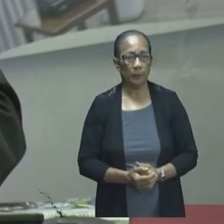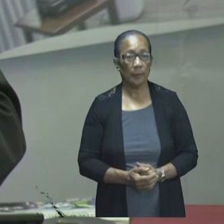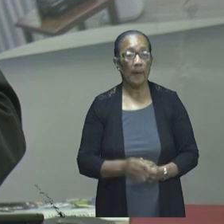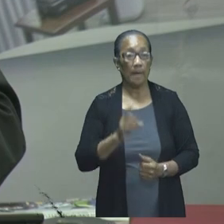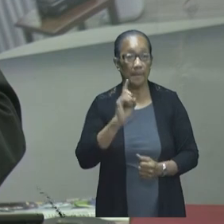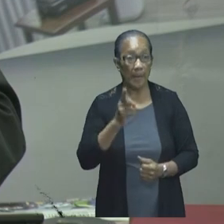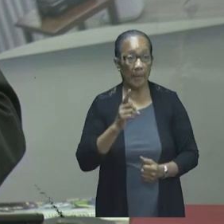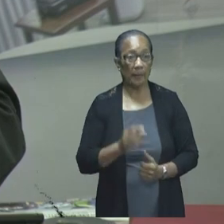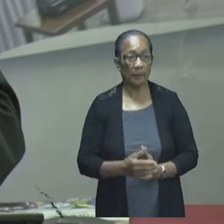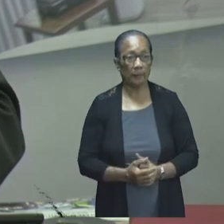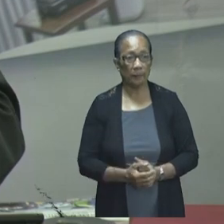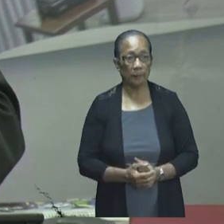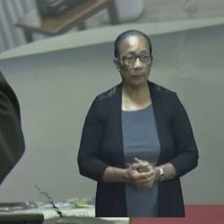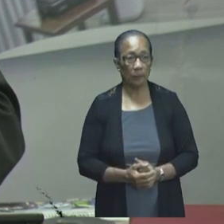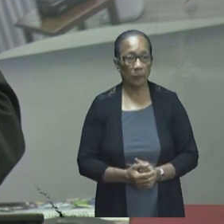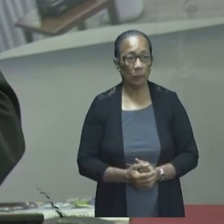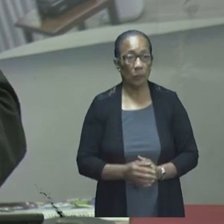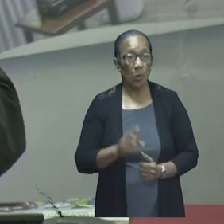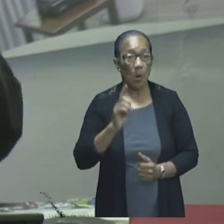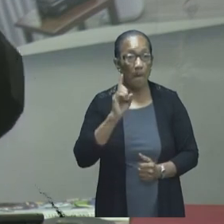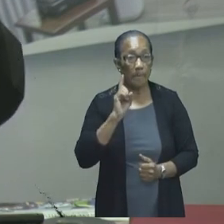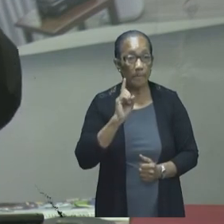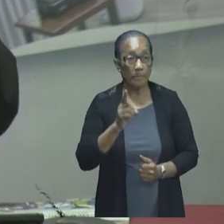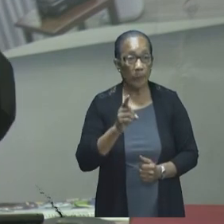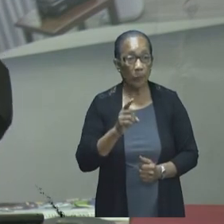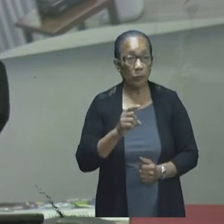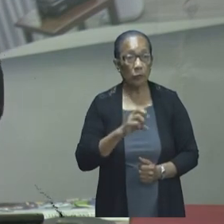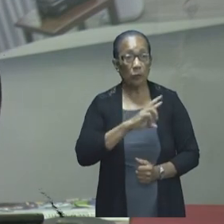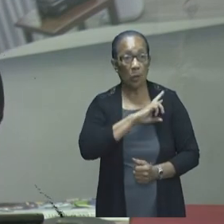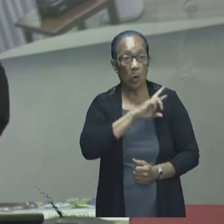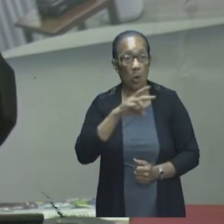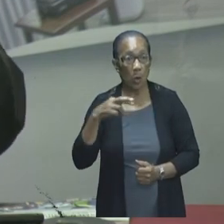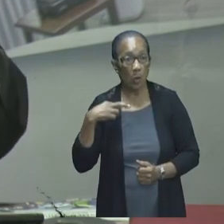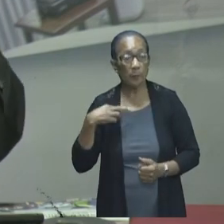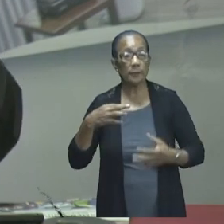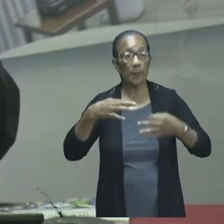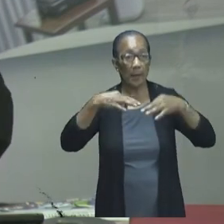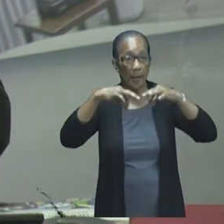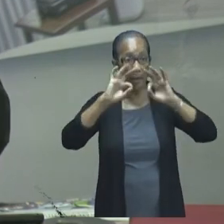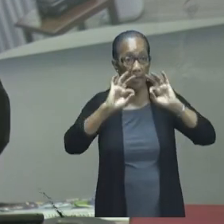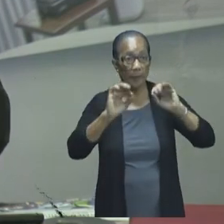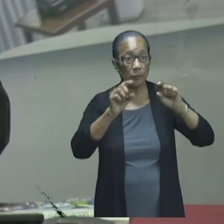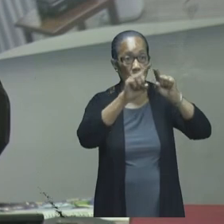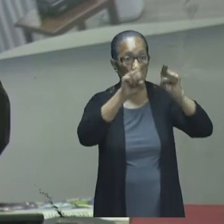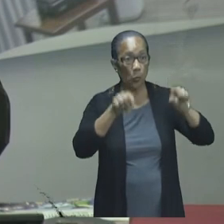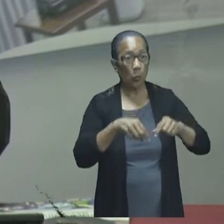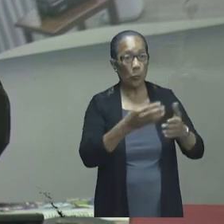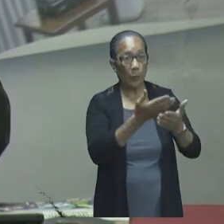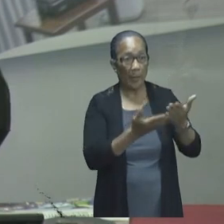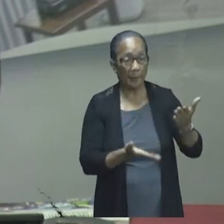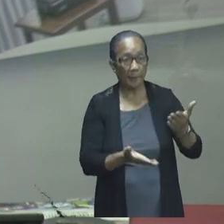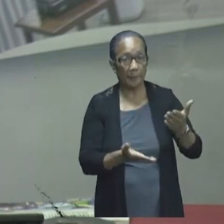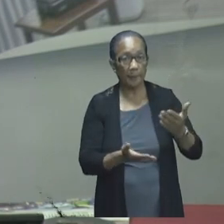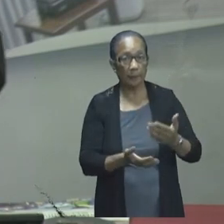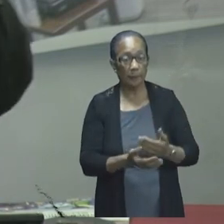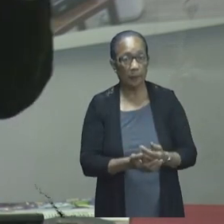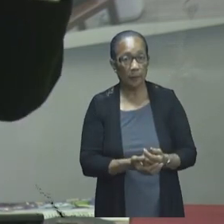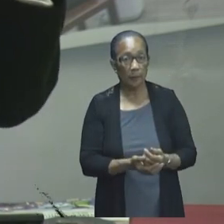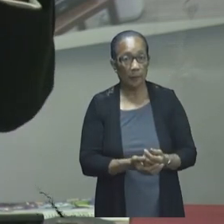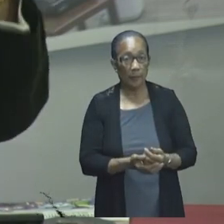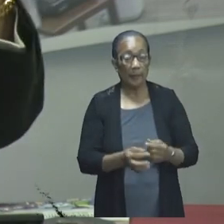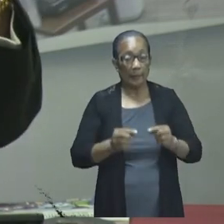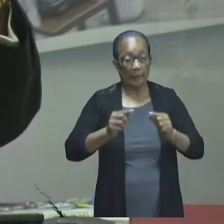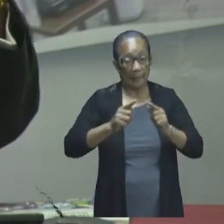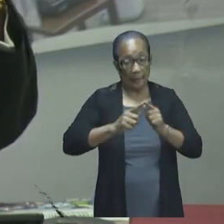maar je moet gewoon als de beleef documenten in tijdlijn